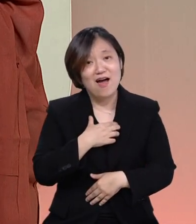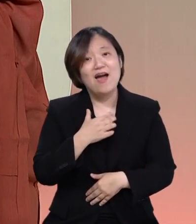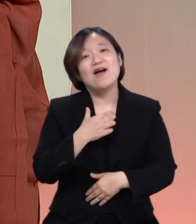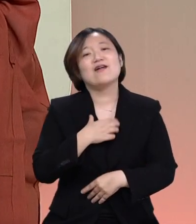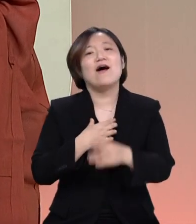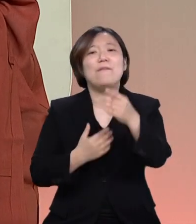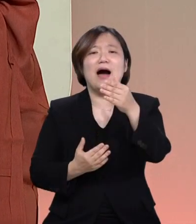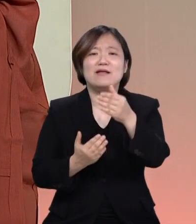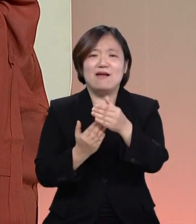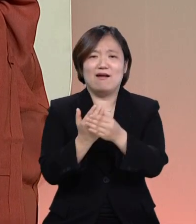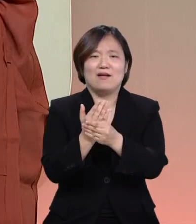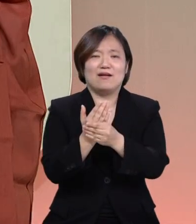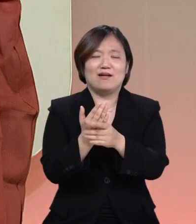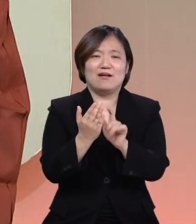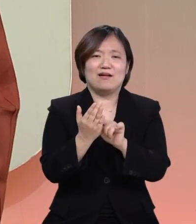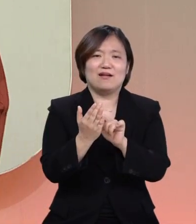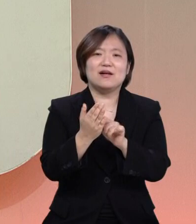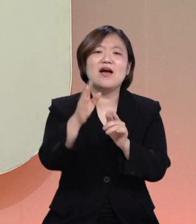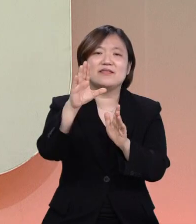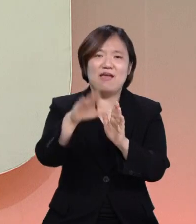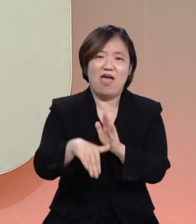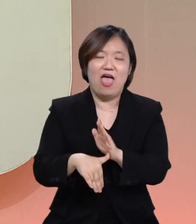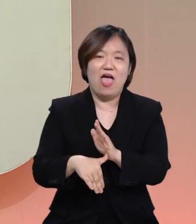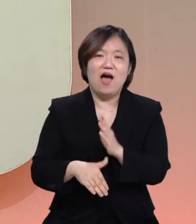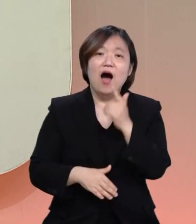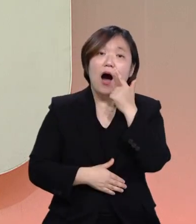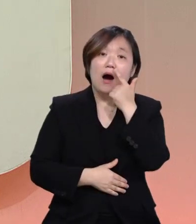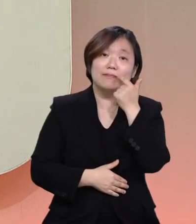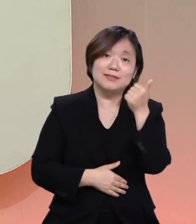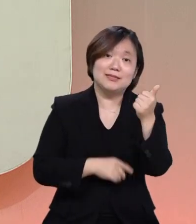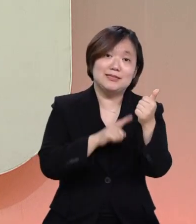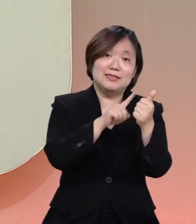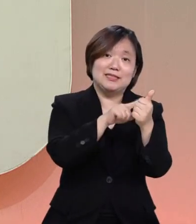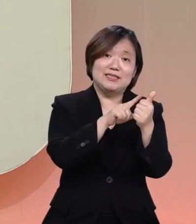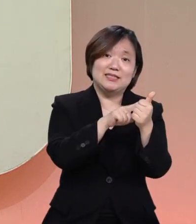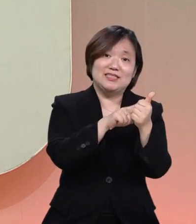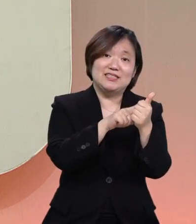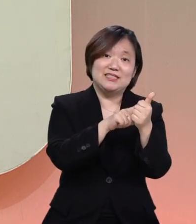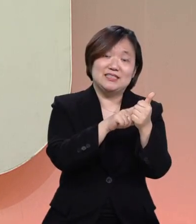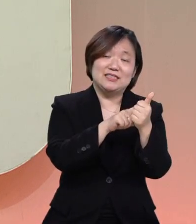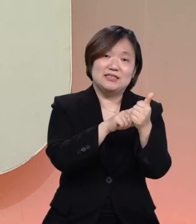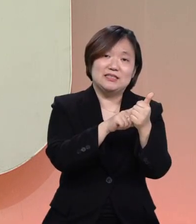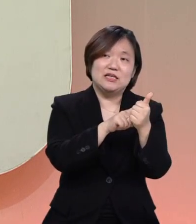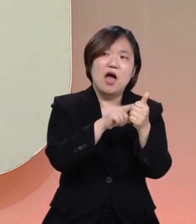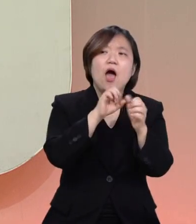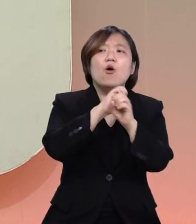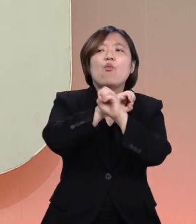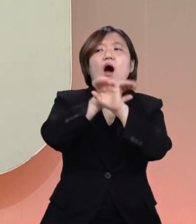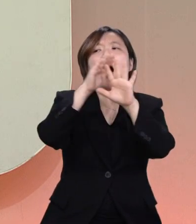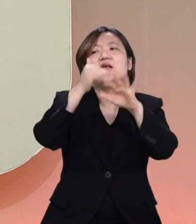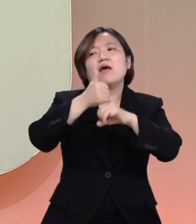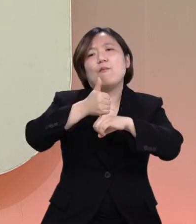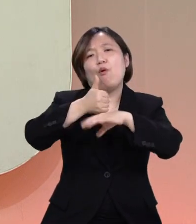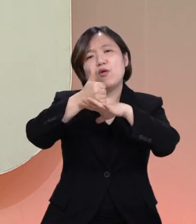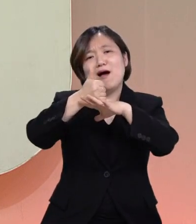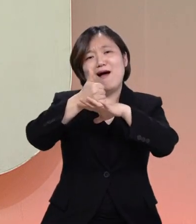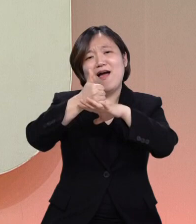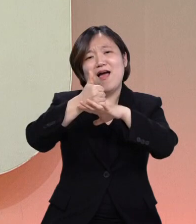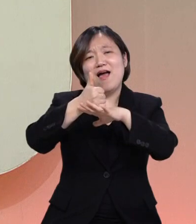이런 위급한 상황에 아버지께서 하염없이 관세음보살